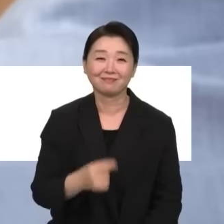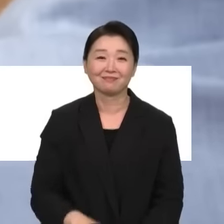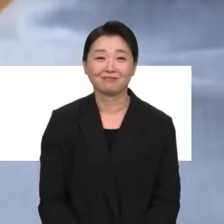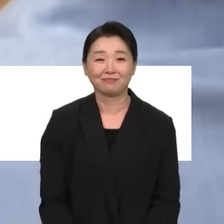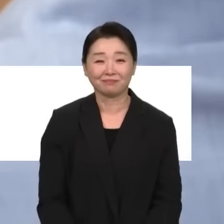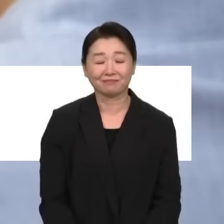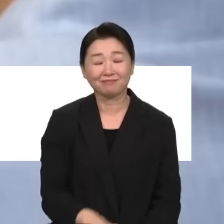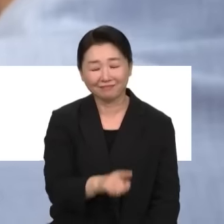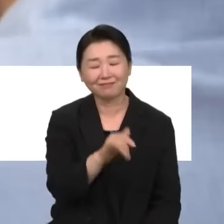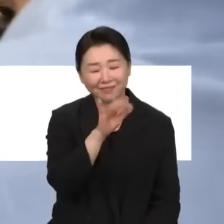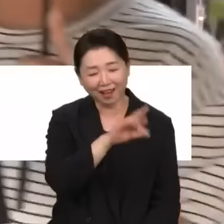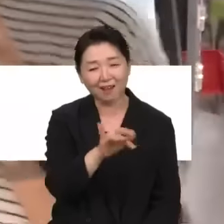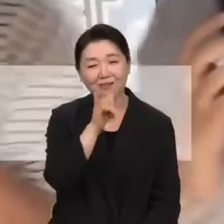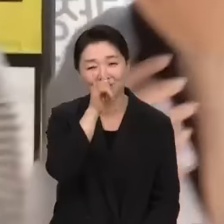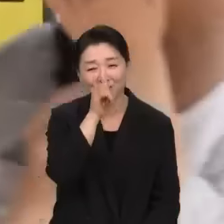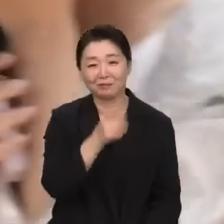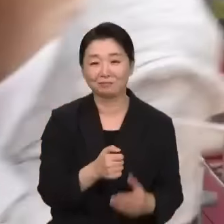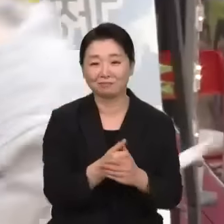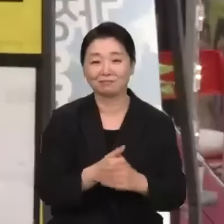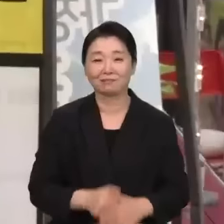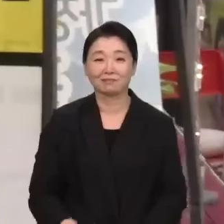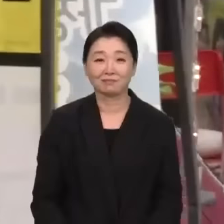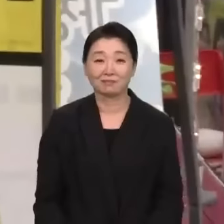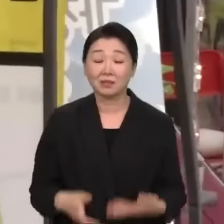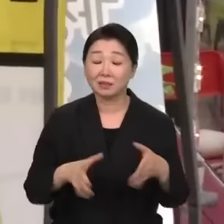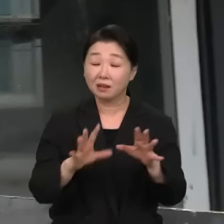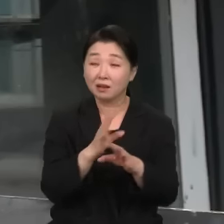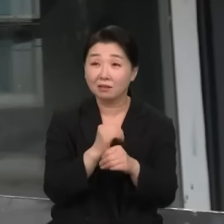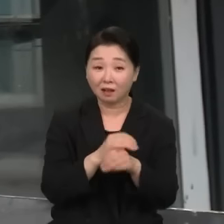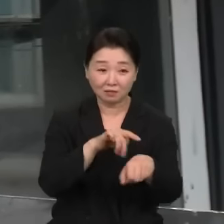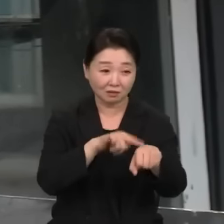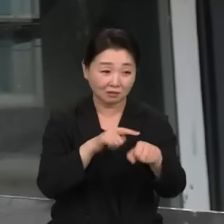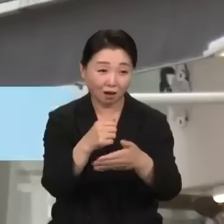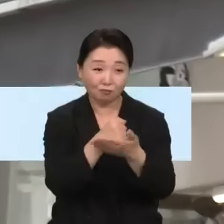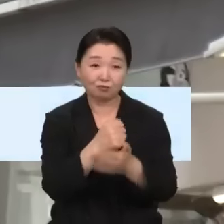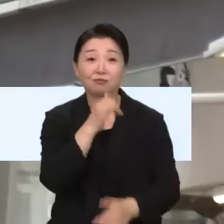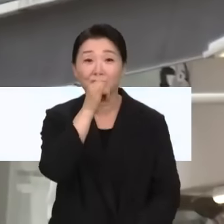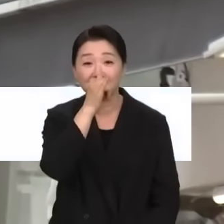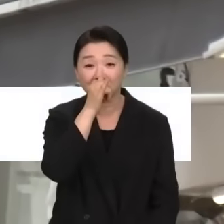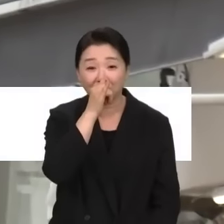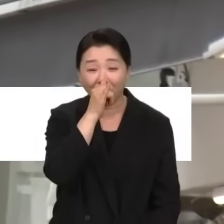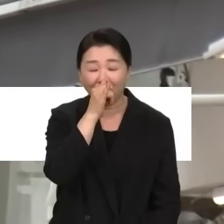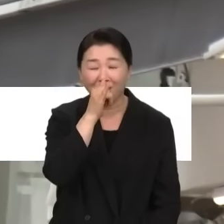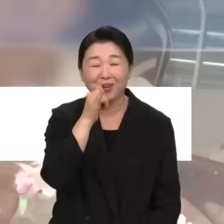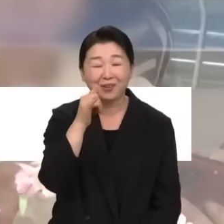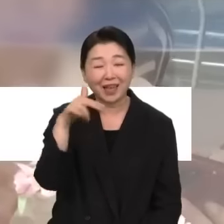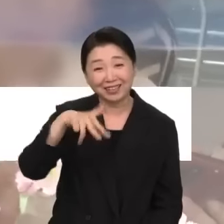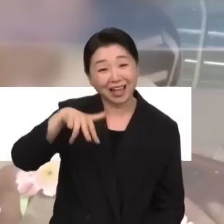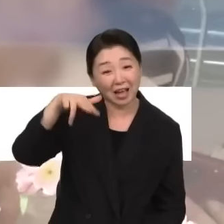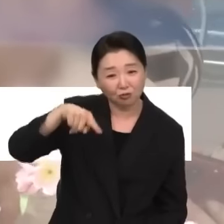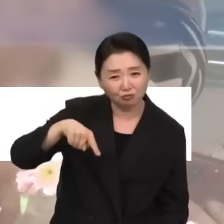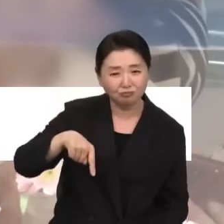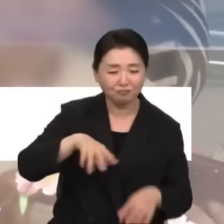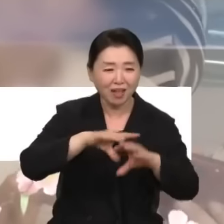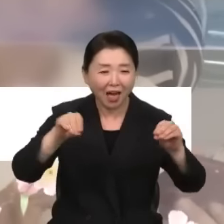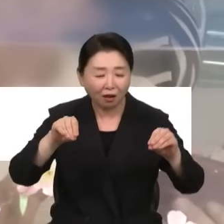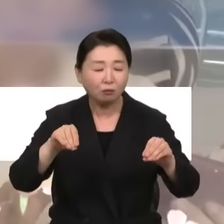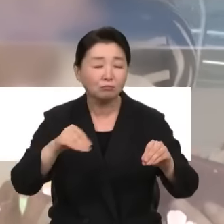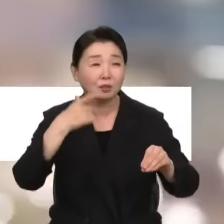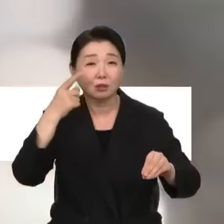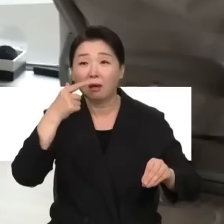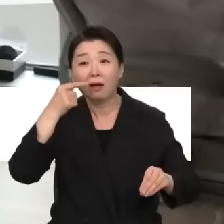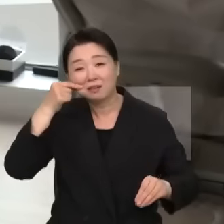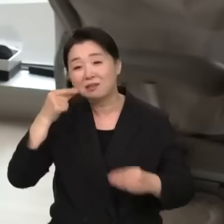그런 친구들도 있고. 태어난 날짜와 시간으로 운세를 점쳐보는 사주풀이도 젊은 층에게 인기를 끌고